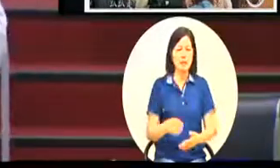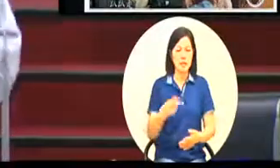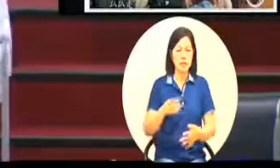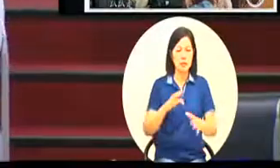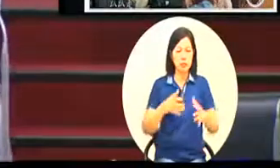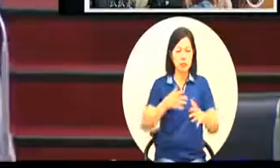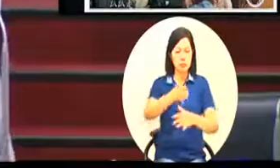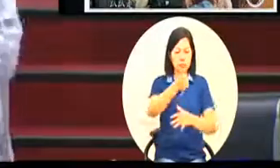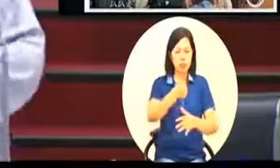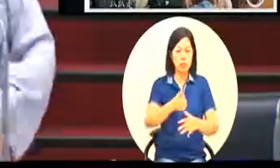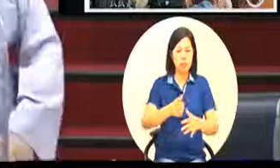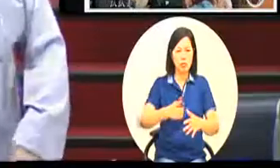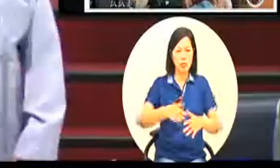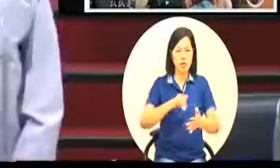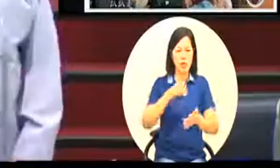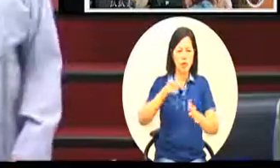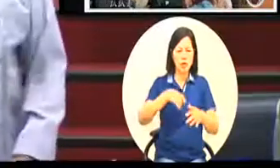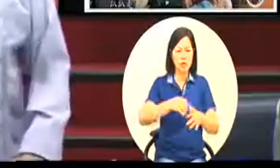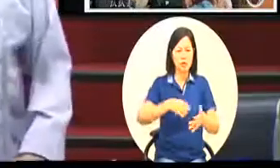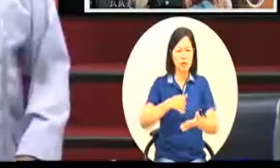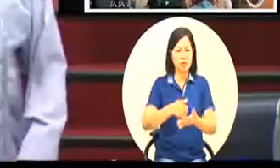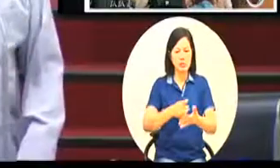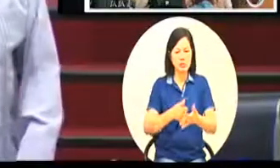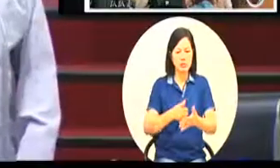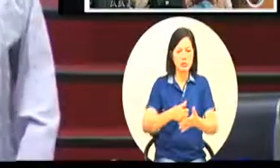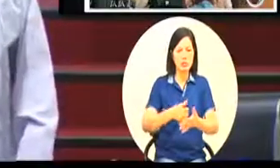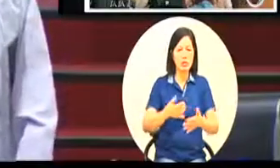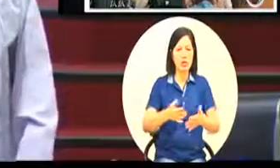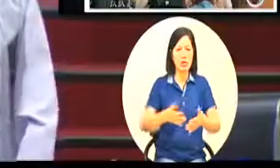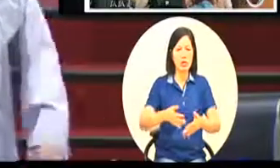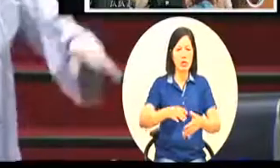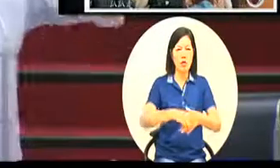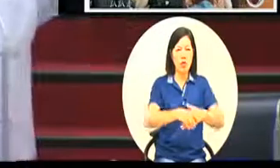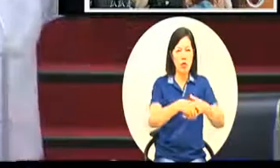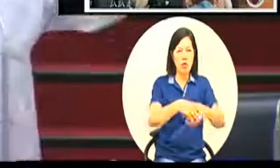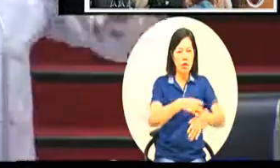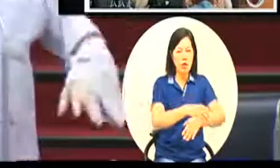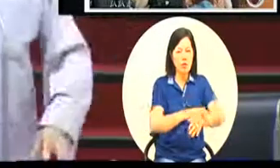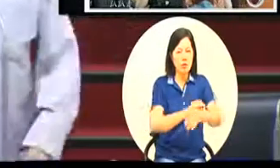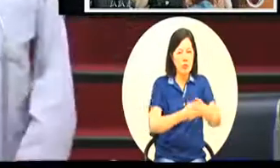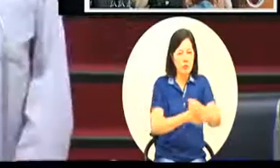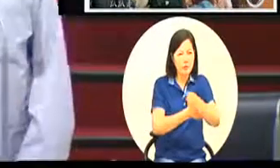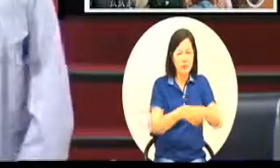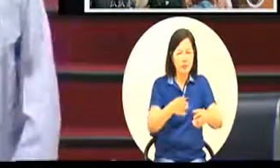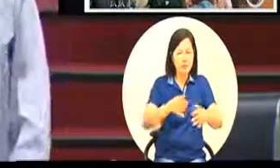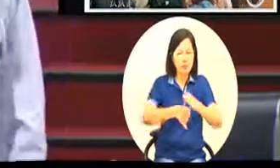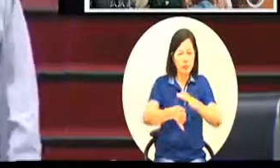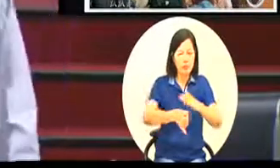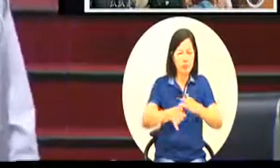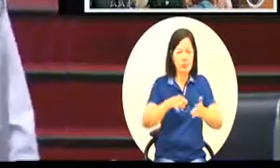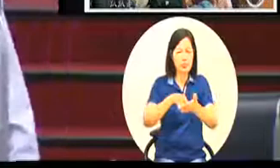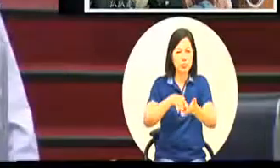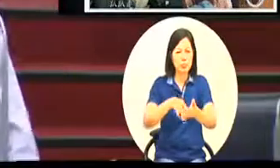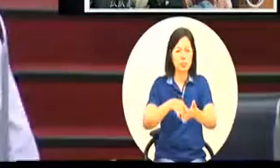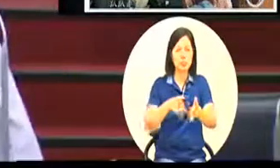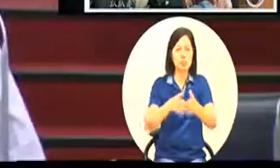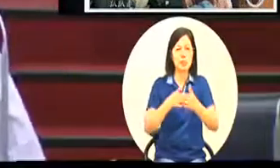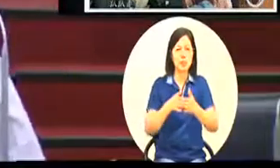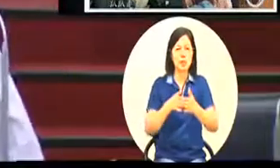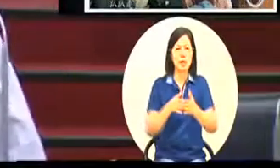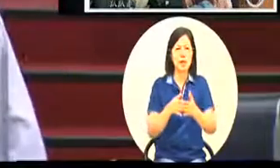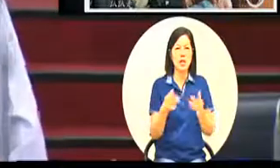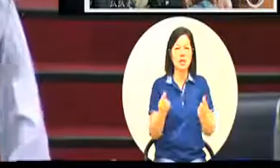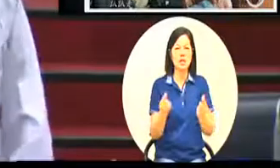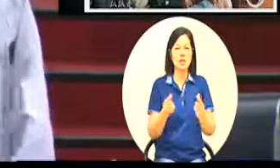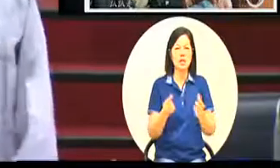间啊，总跋咧总伫遐，含咩人关做位孤建做边，啊，佫即马要出门，着佫申请，比迄个帮和尚较不